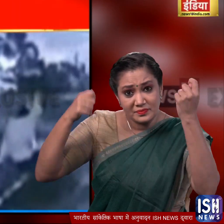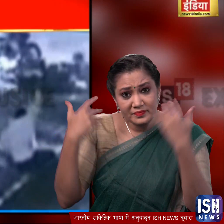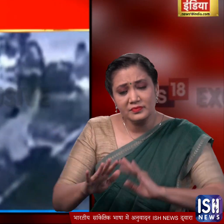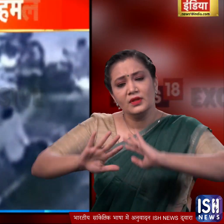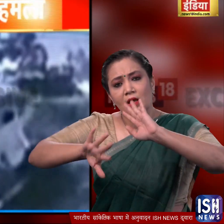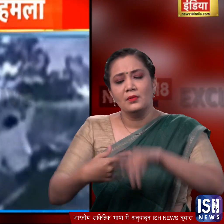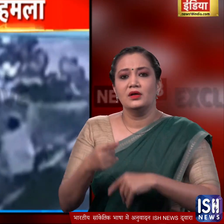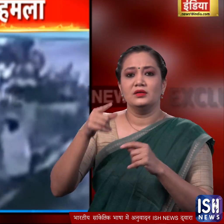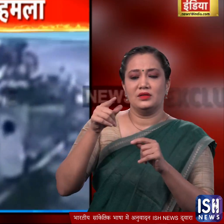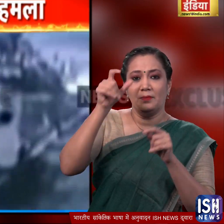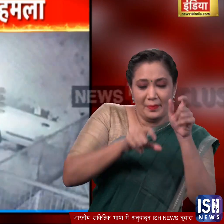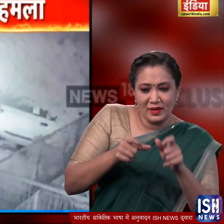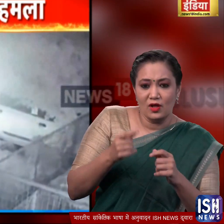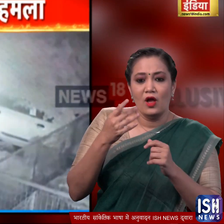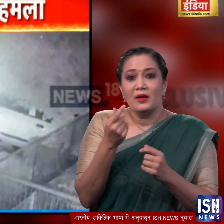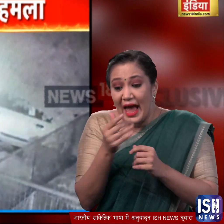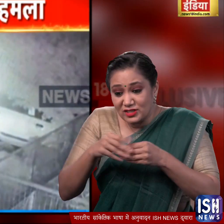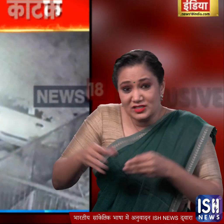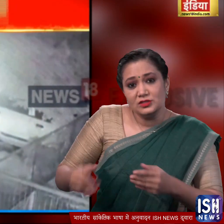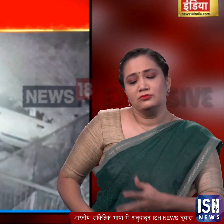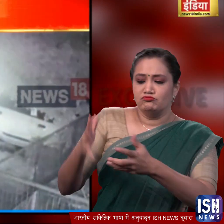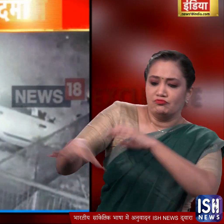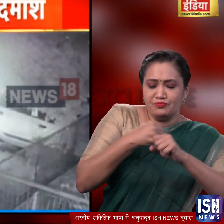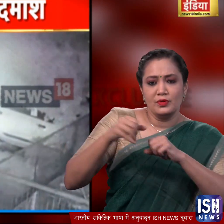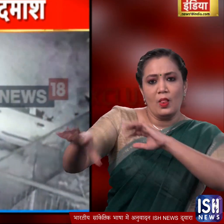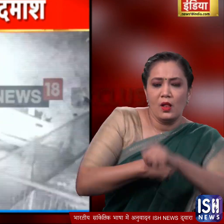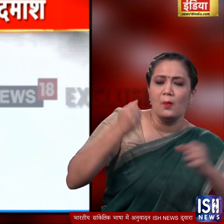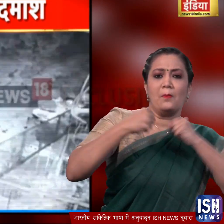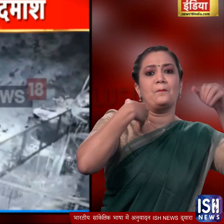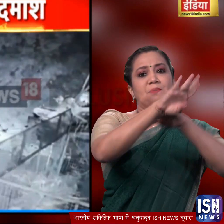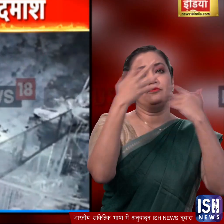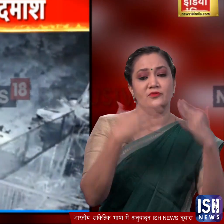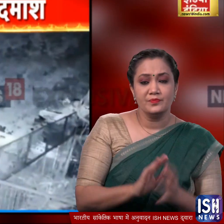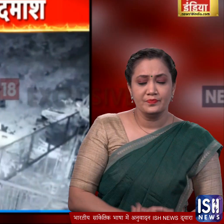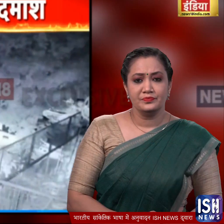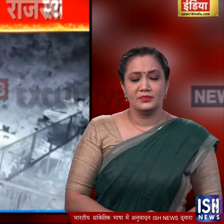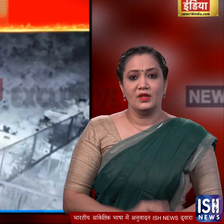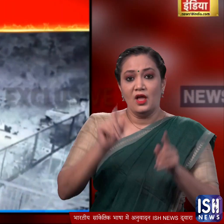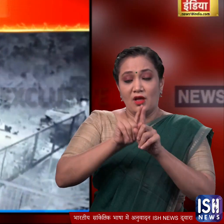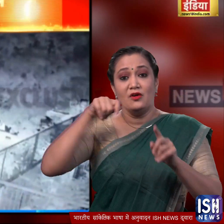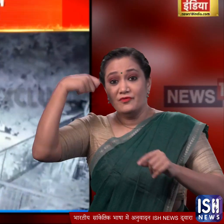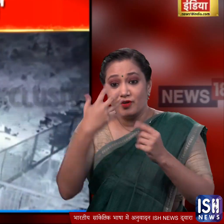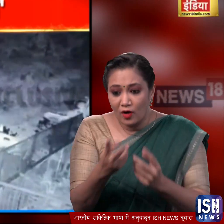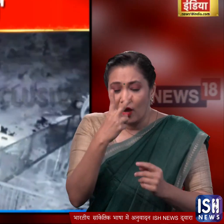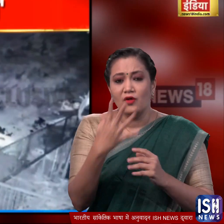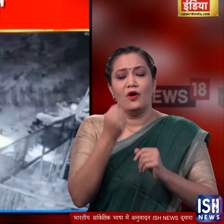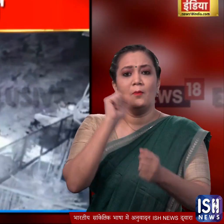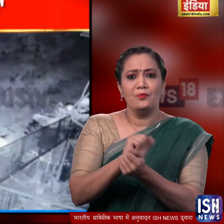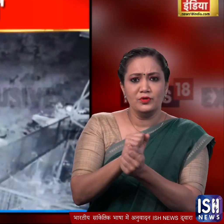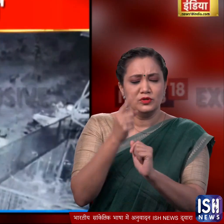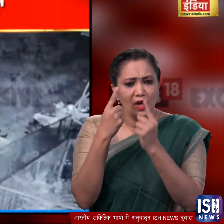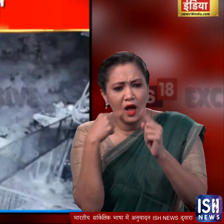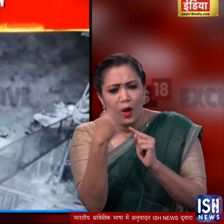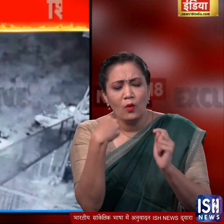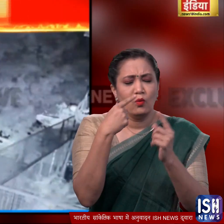बाद में आरोपी कारोबारी के पास मौजूद कैश लूटकर वहां से फरार हो गए। लेकिन जब इस वारदात का वीडियो सामने आया, पुलिस उसके आधार